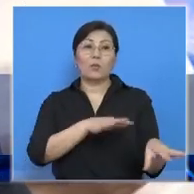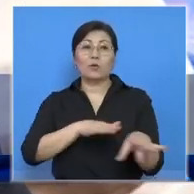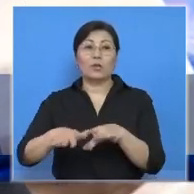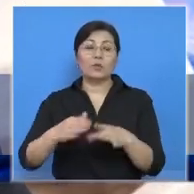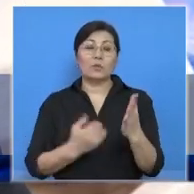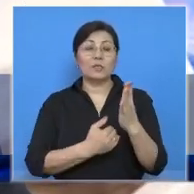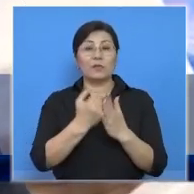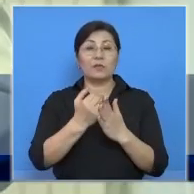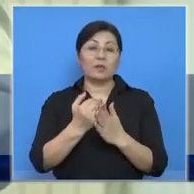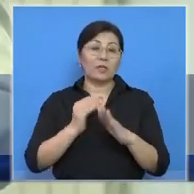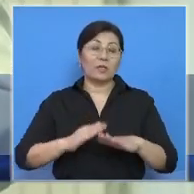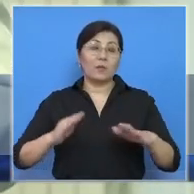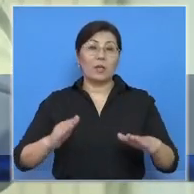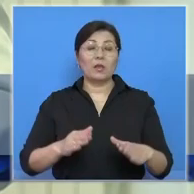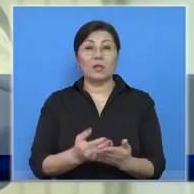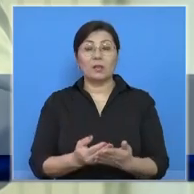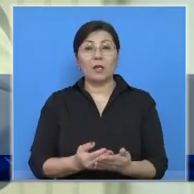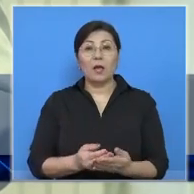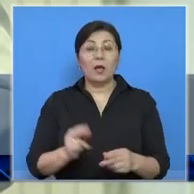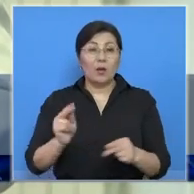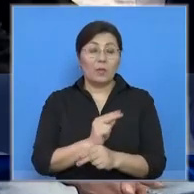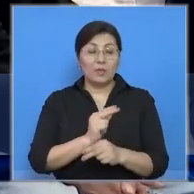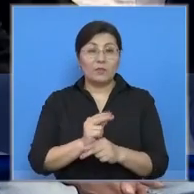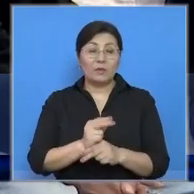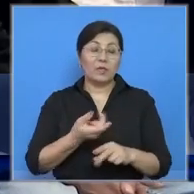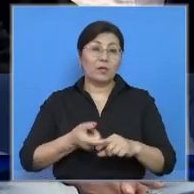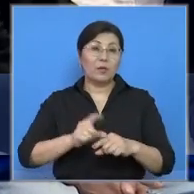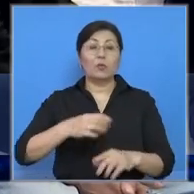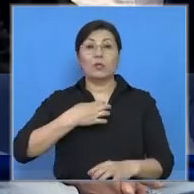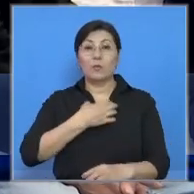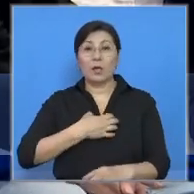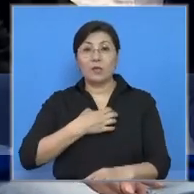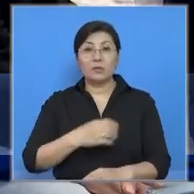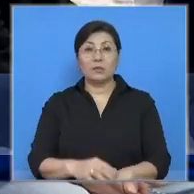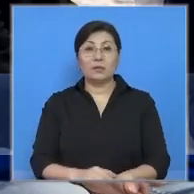ұрпақтың өнегесі үшін өте маңызды. Райгүл Еншібай, Самат Қалекенов, Ақтөбе телеарнасы.